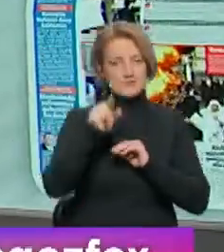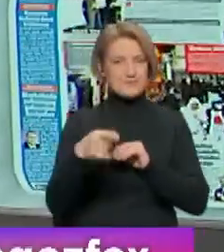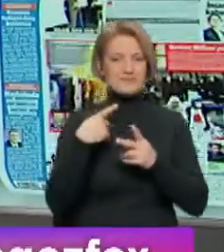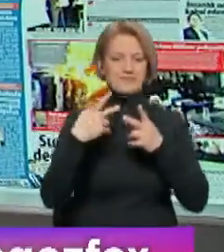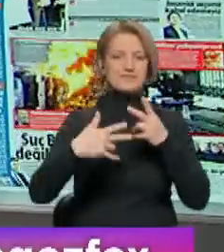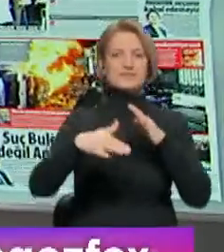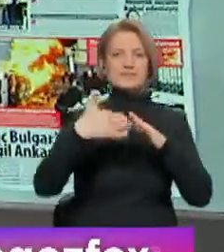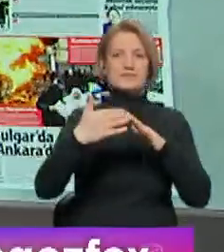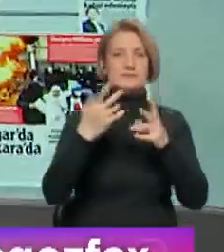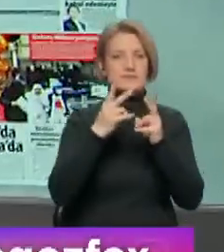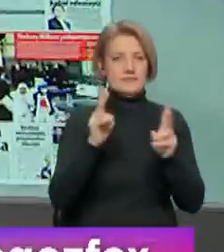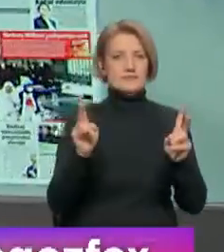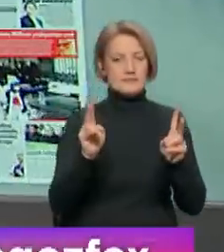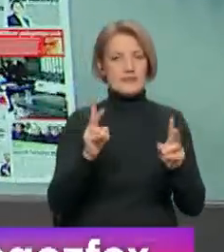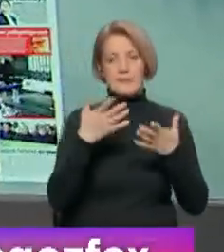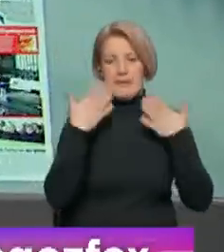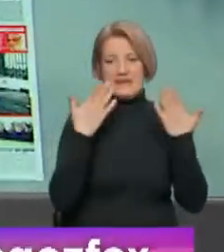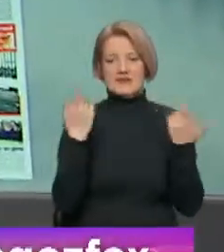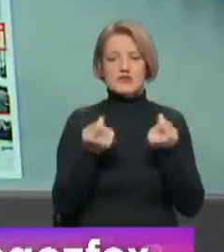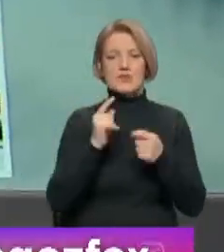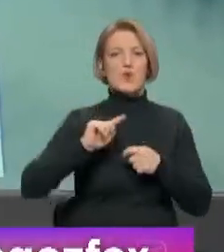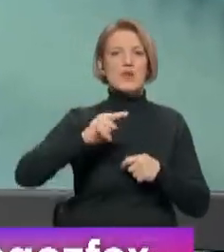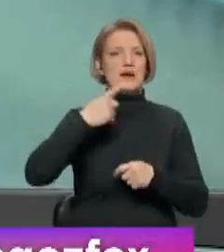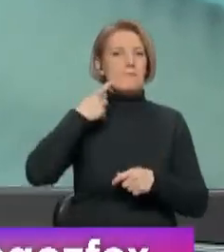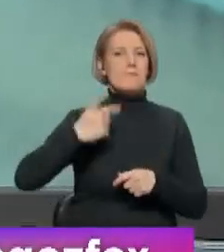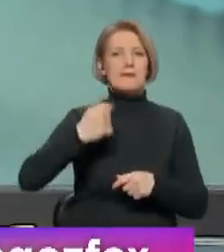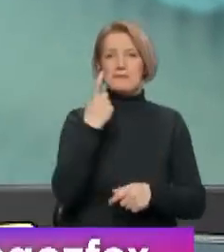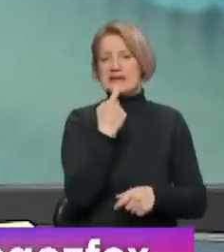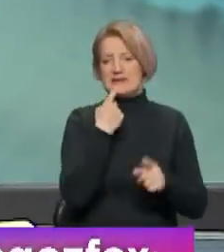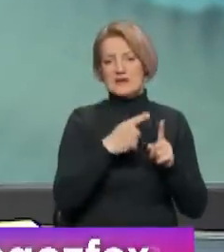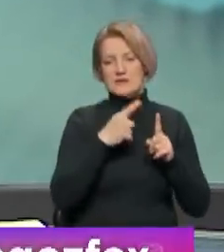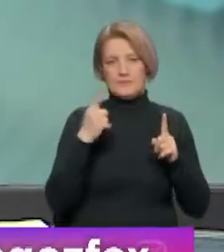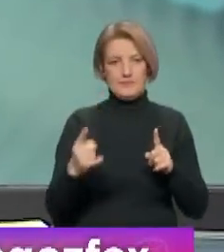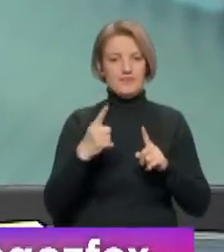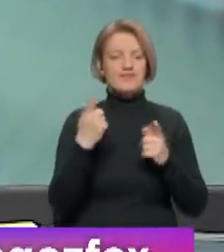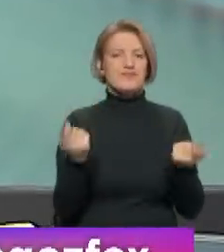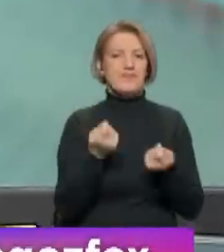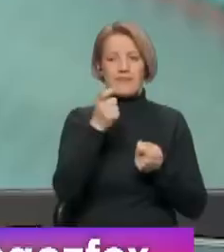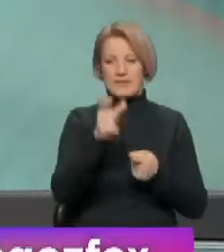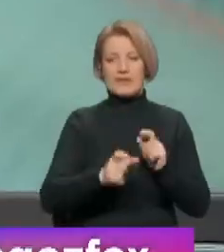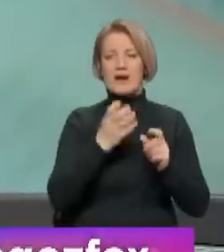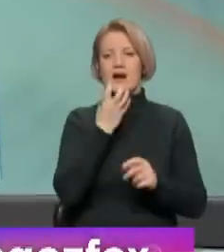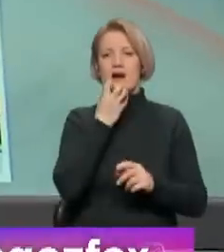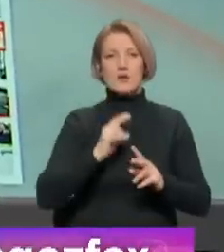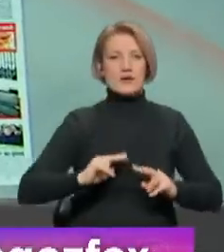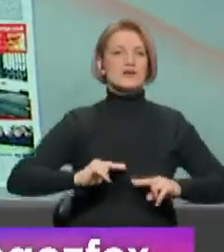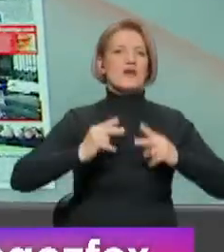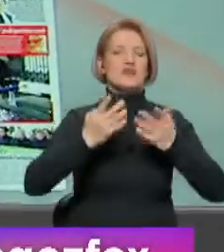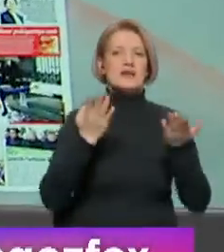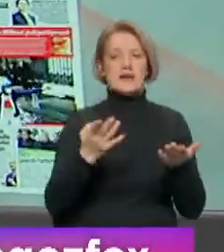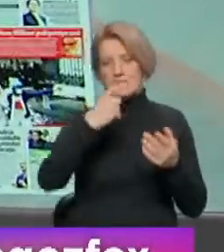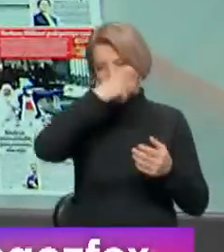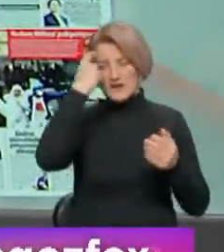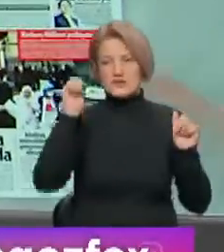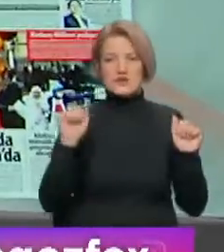ulaştırabilirsiniz mesela çalışma ve Ulaştırma Bakanı bir senedir Taşeron işçiler kadroya geçecek dedi yaz